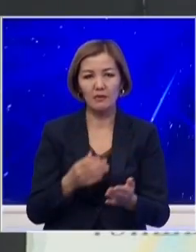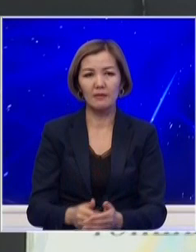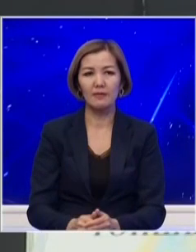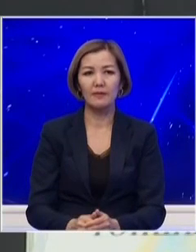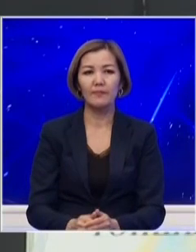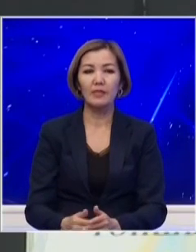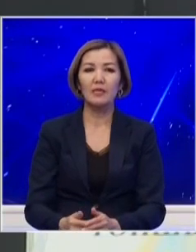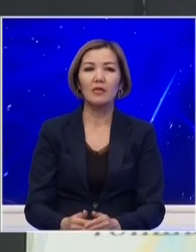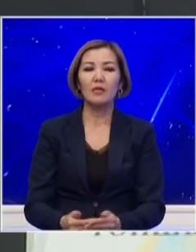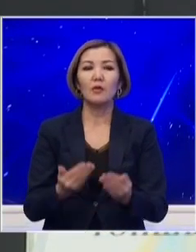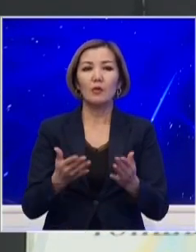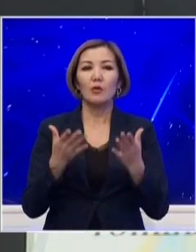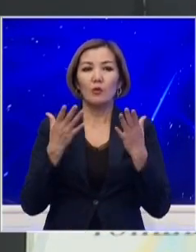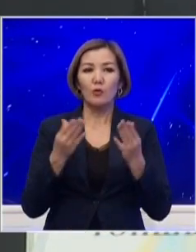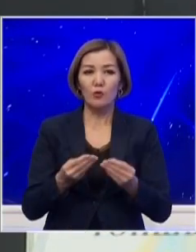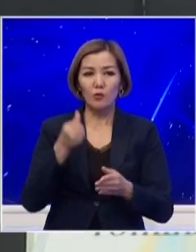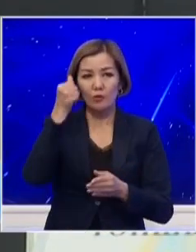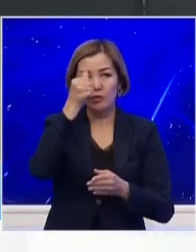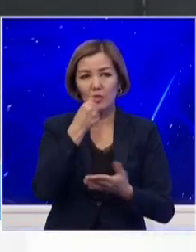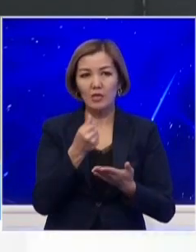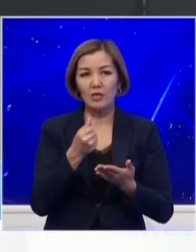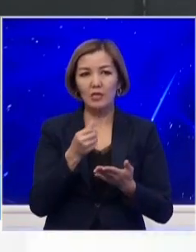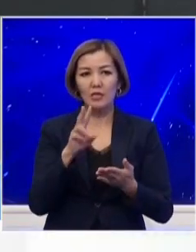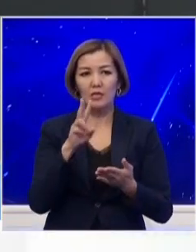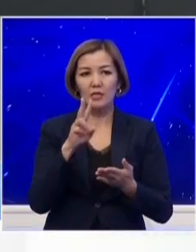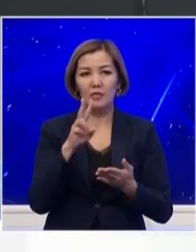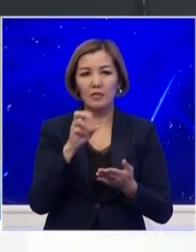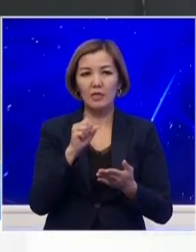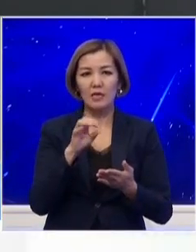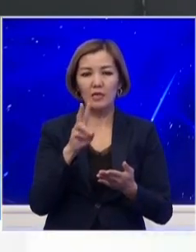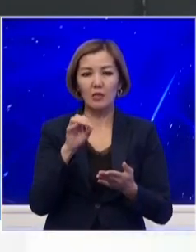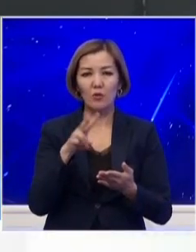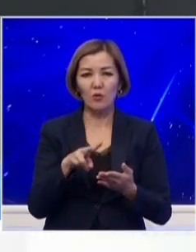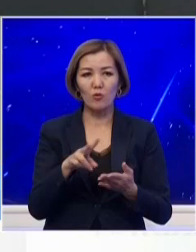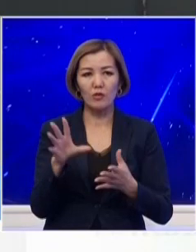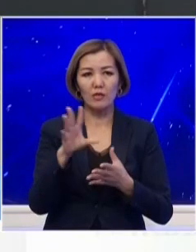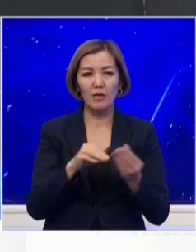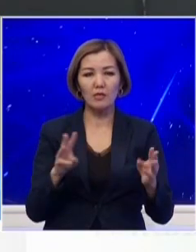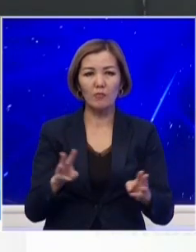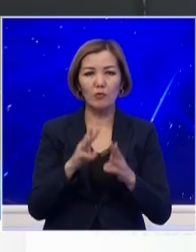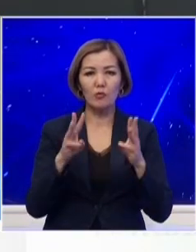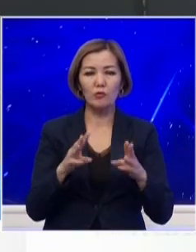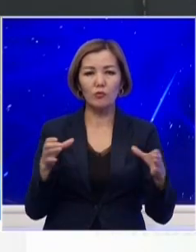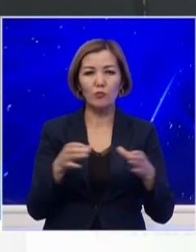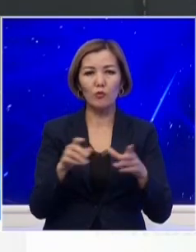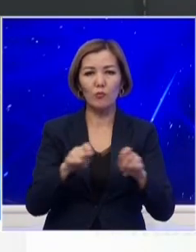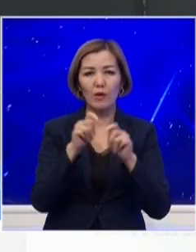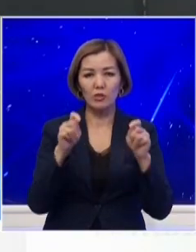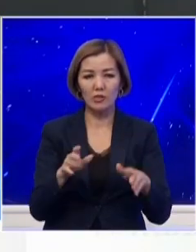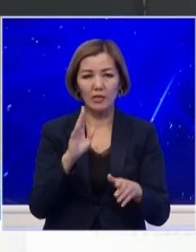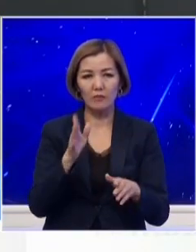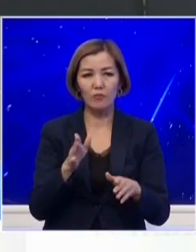отырмын, биылғы жылы Нарынкөл ауылында тағы бір өрт сөндіру бөлімі ашылады. Одан